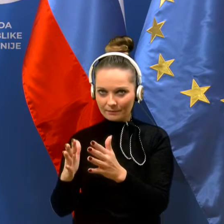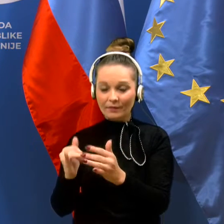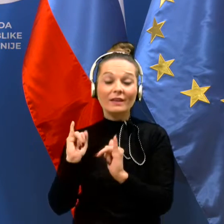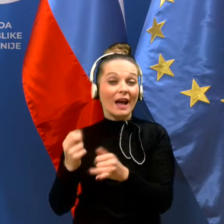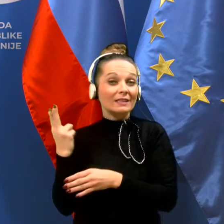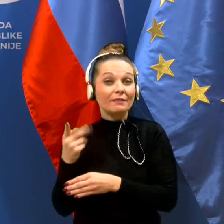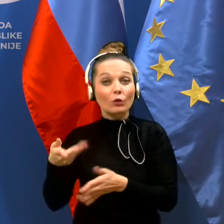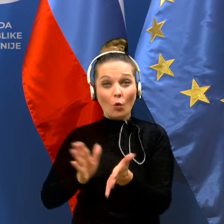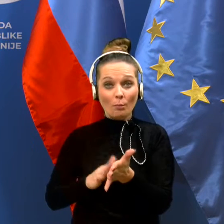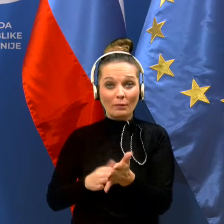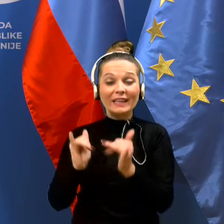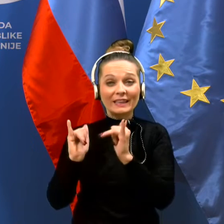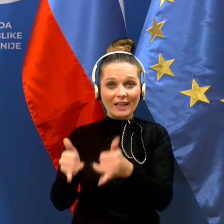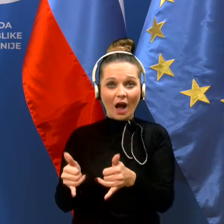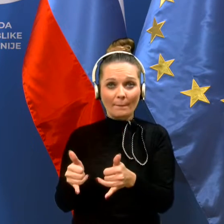seveda to pomeni,